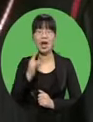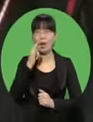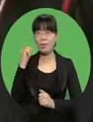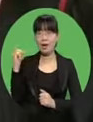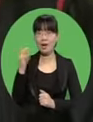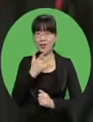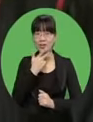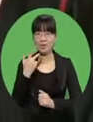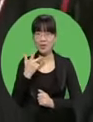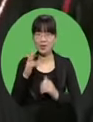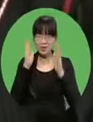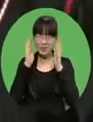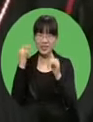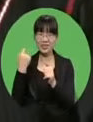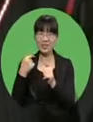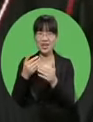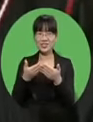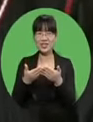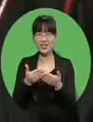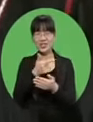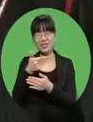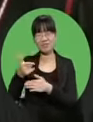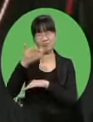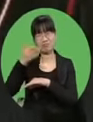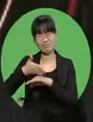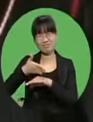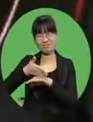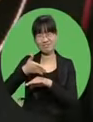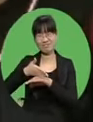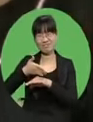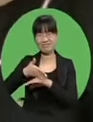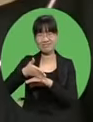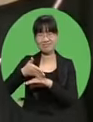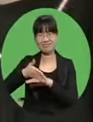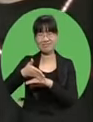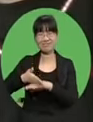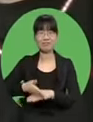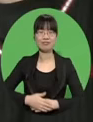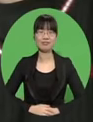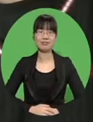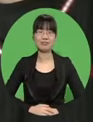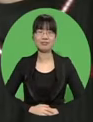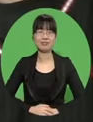엄마 영어 잘 가르쳐 주셔서 고맙습니다.